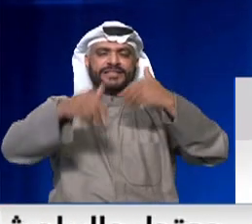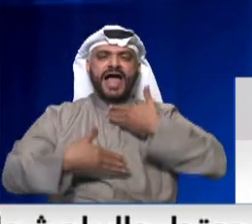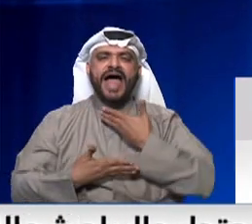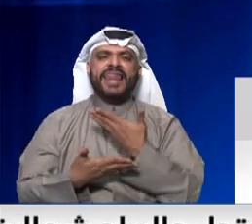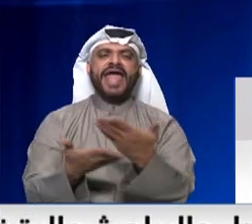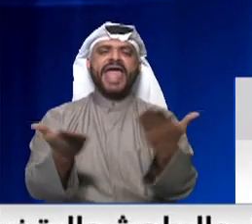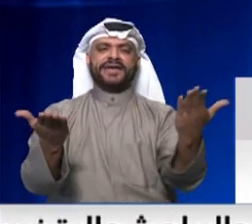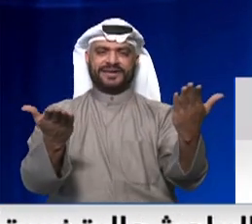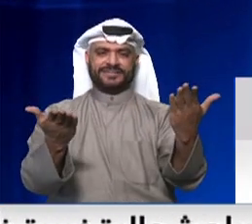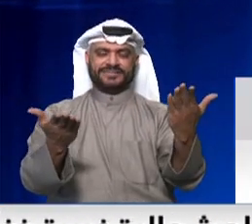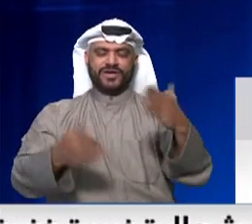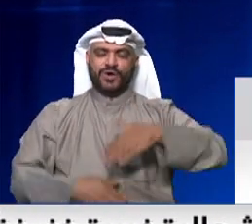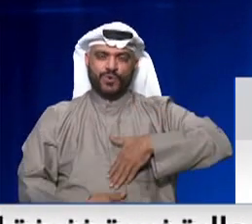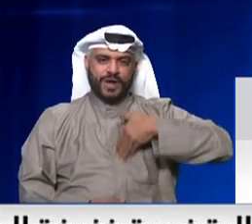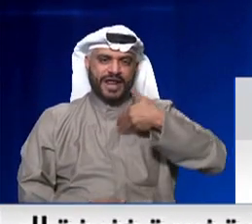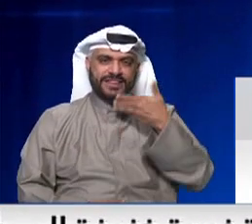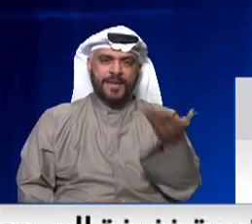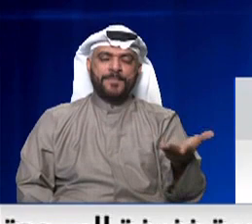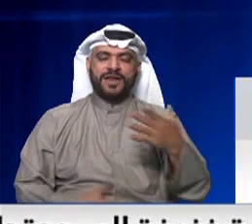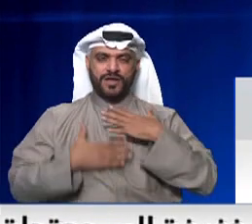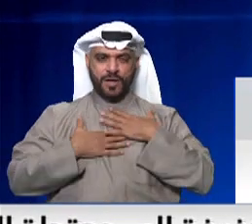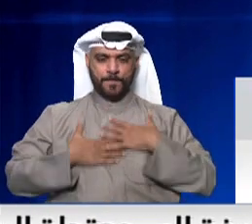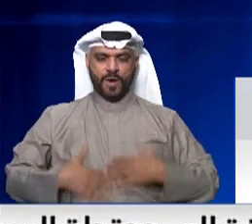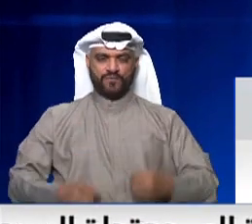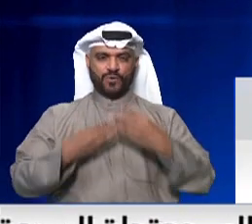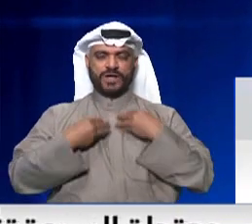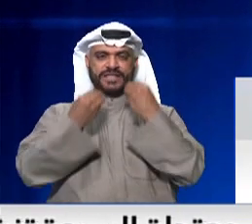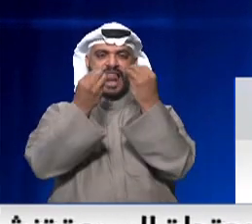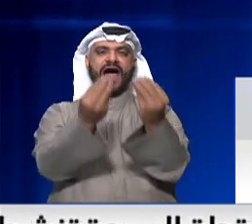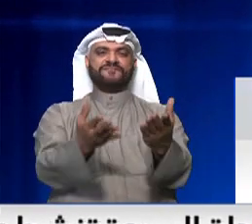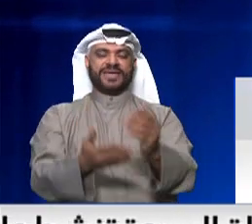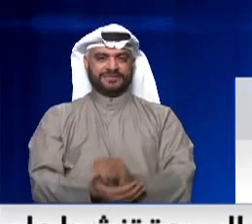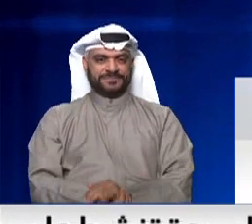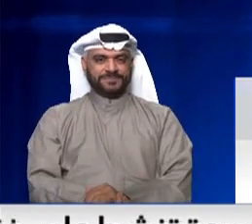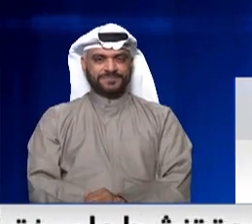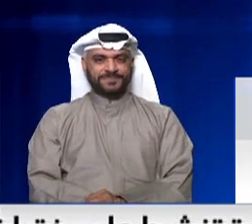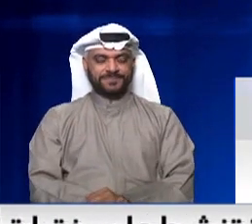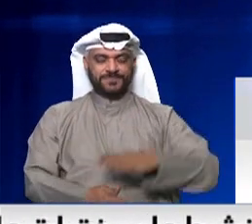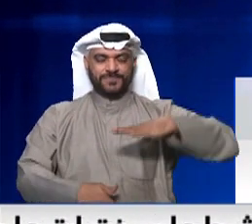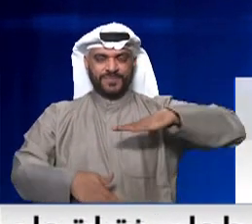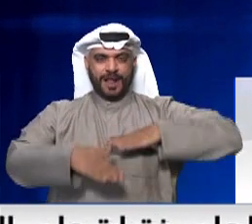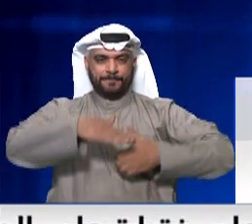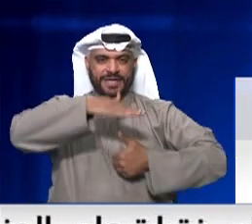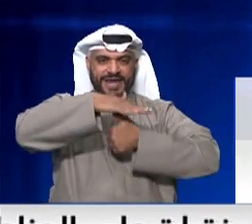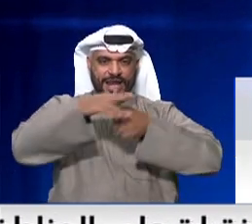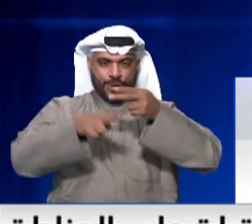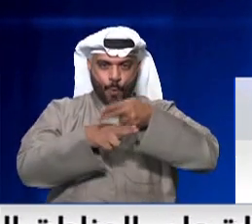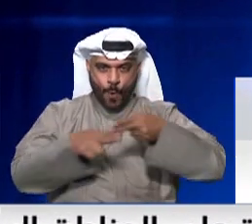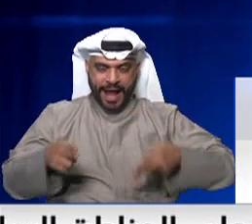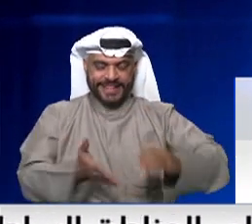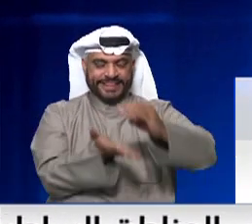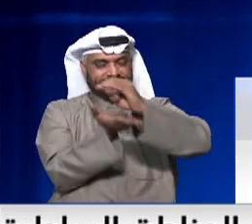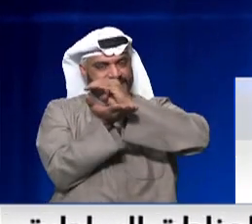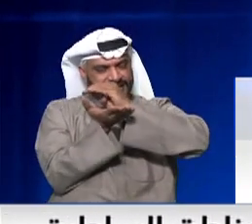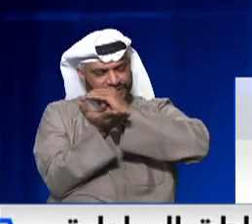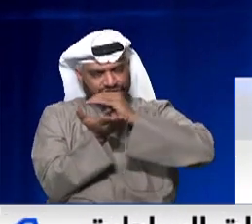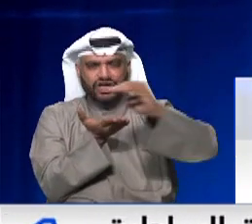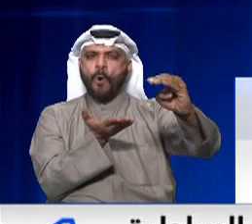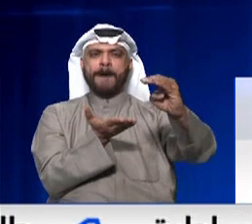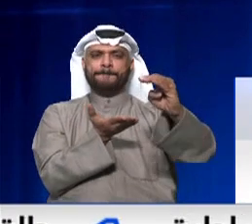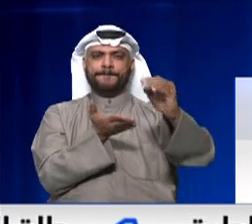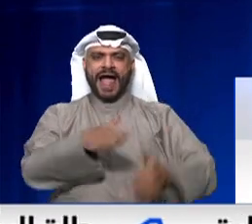الكويت، وراجيا لسموه رعاه الله وفور الصحة ودوام العافية. هذا وقد بعث حضرة صاحب السمو أمير